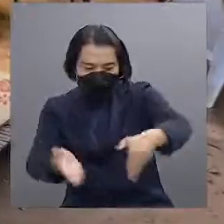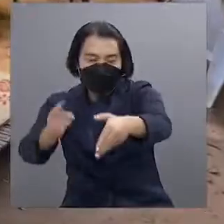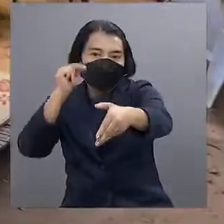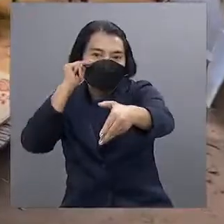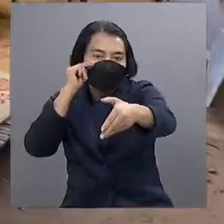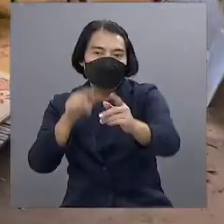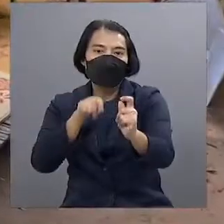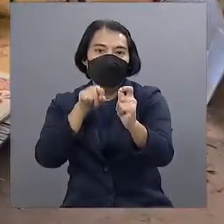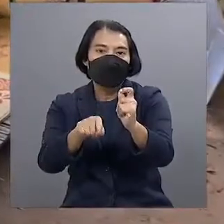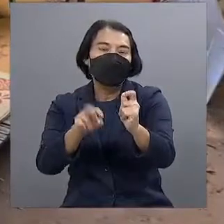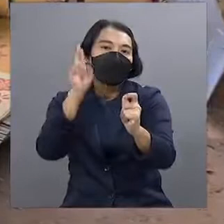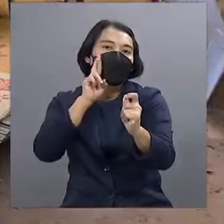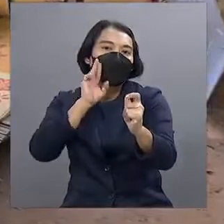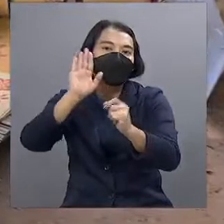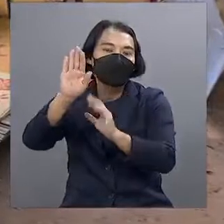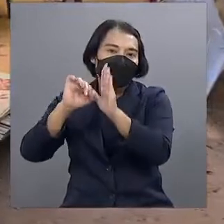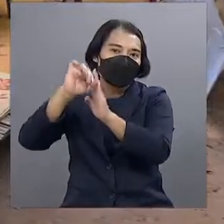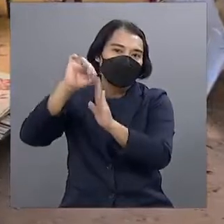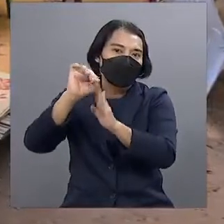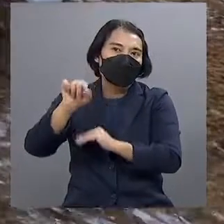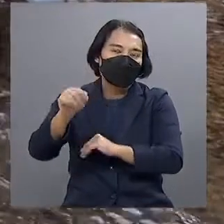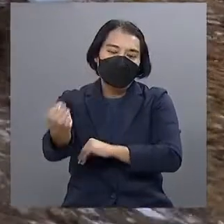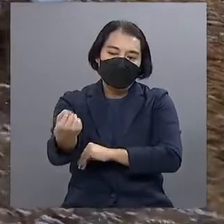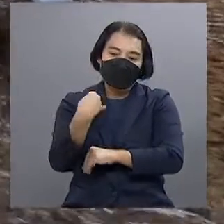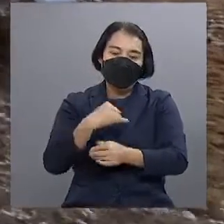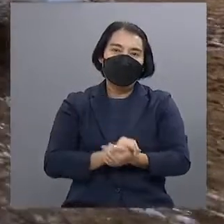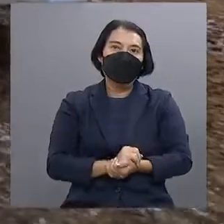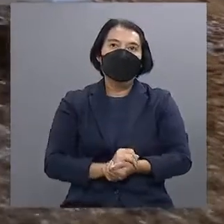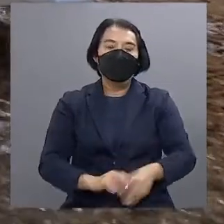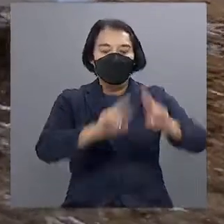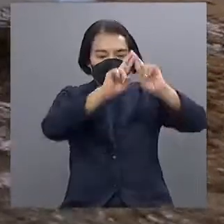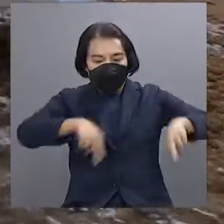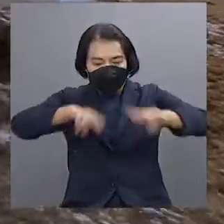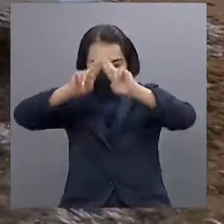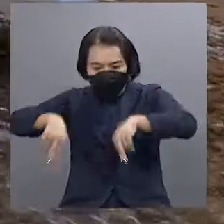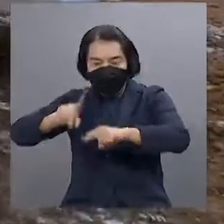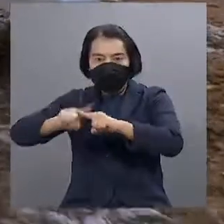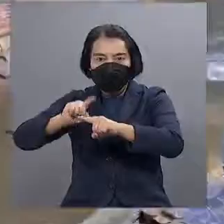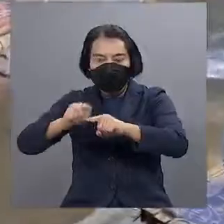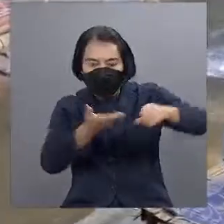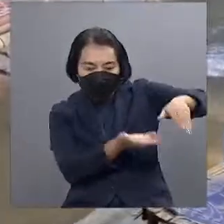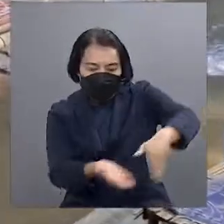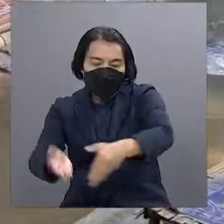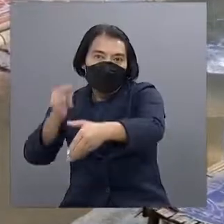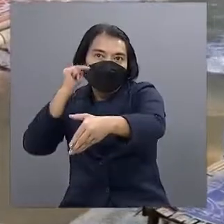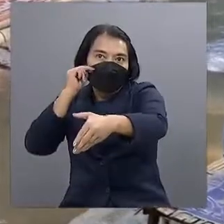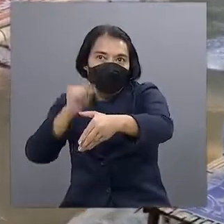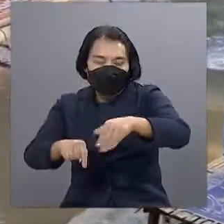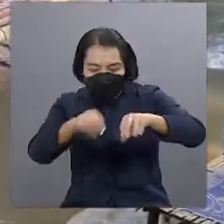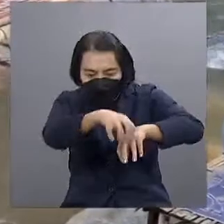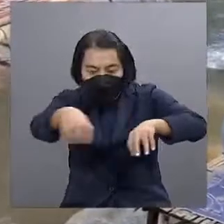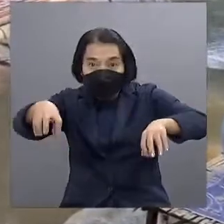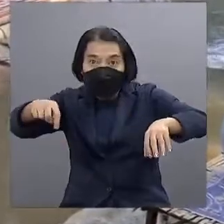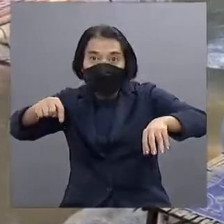ตามที่ได้รับร้องเรียนว่าผู้ประกอบการร้านอาหารลูกหลานๆน้ำและจากการตรวจสอบพบ